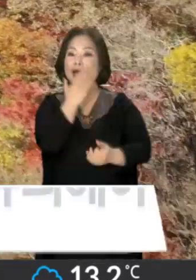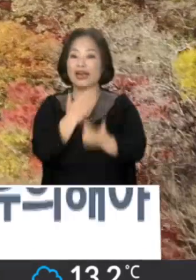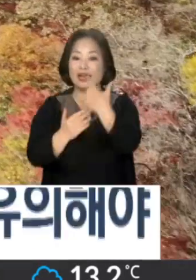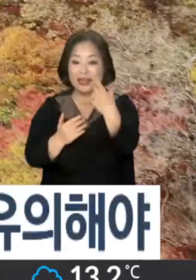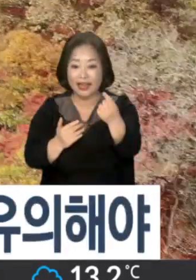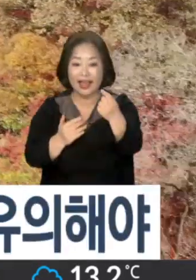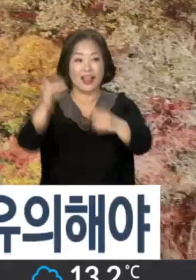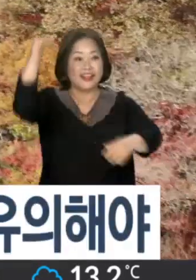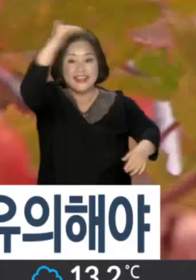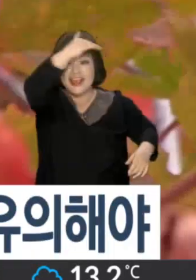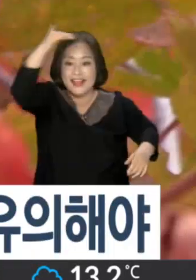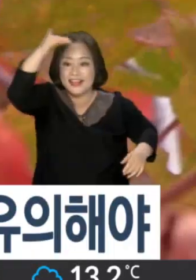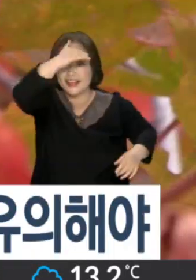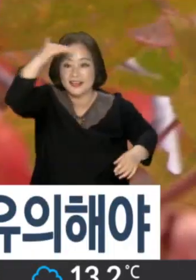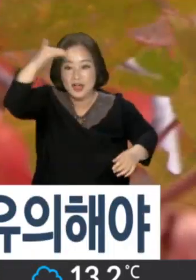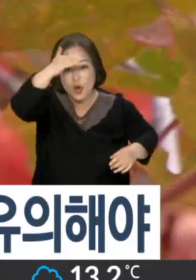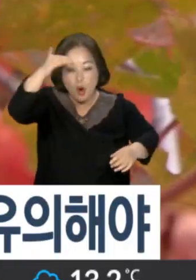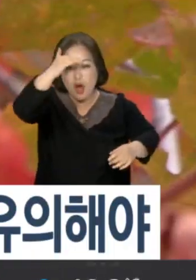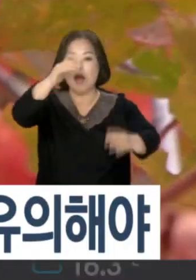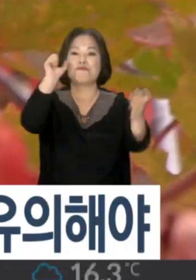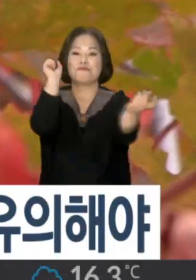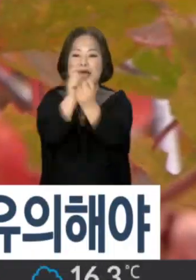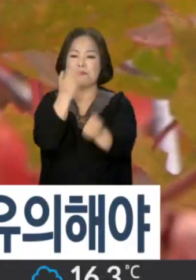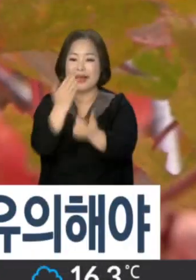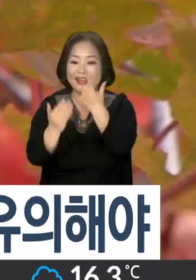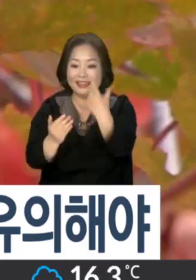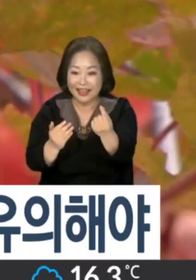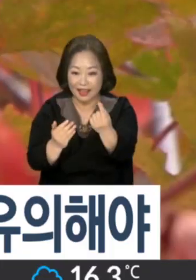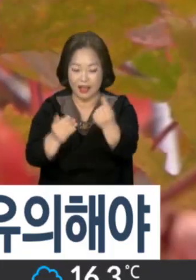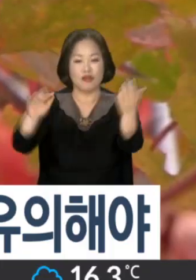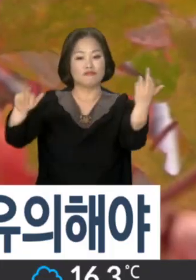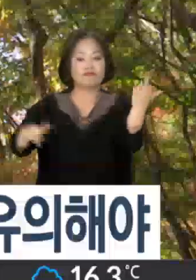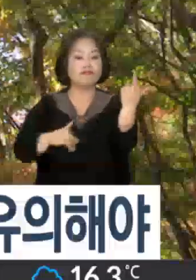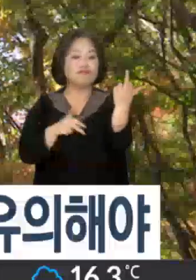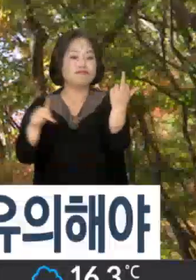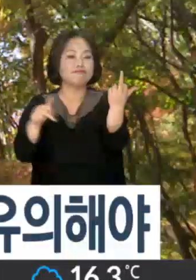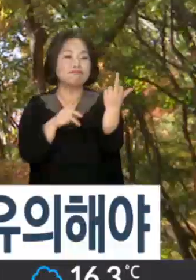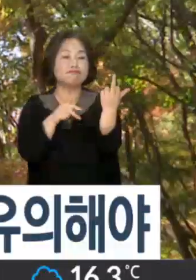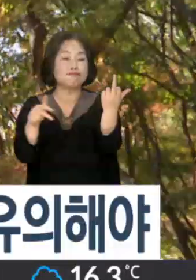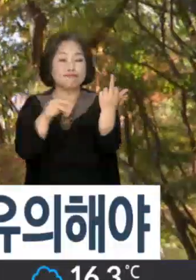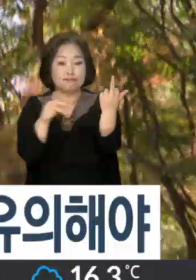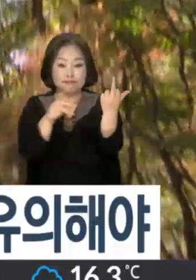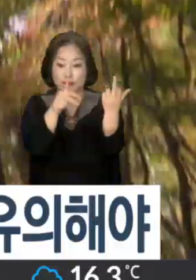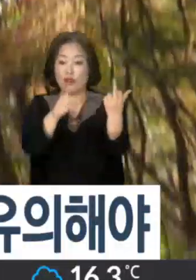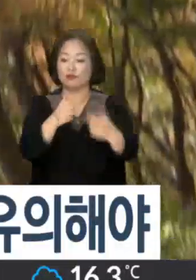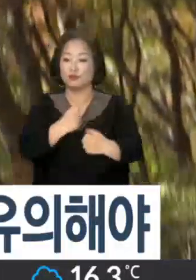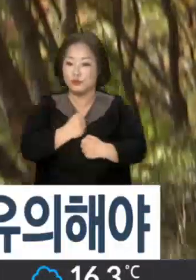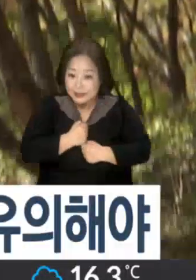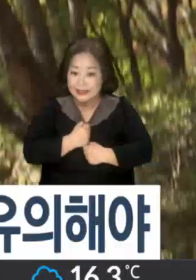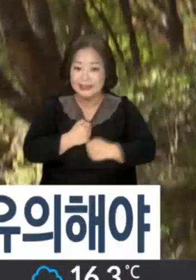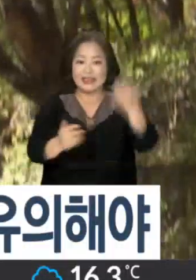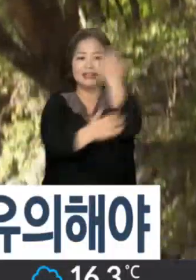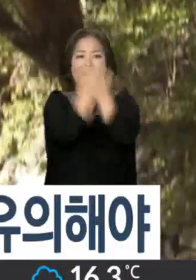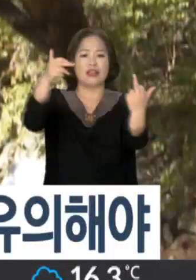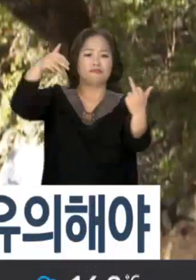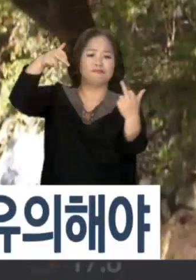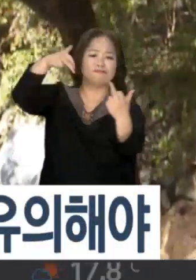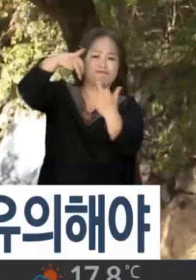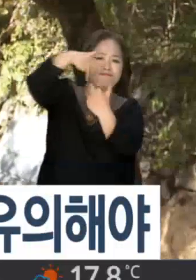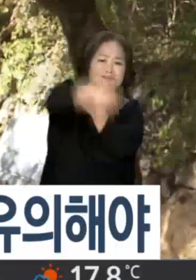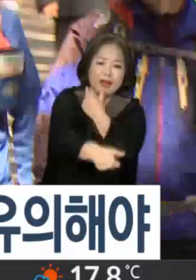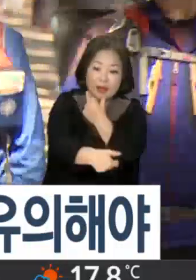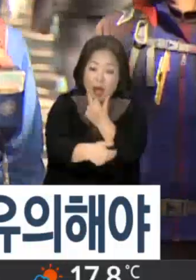단풍을 즐기기엔 가장 좋은 시기지만 안전사고는 각별히 주의해야 합니다. 산악사고 3건 중